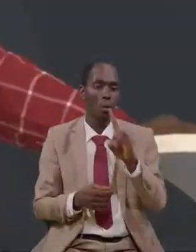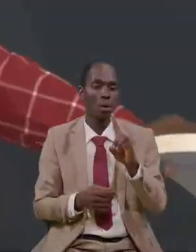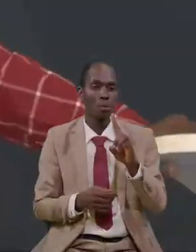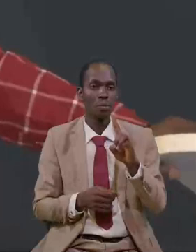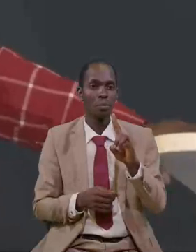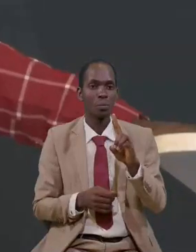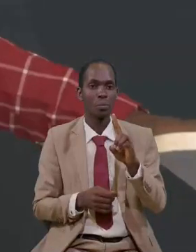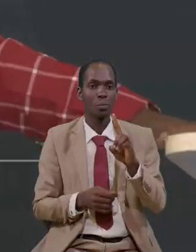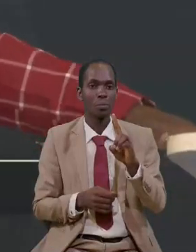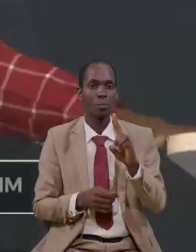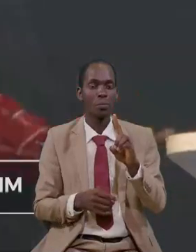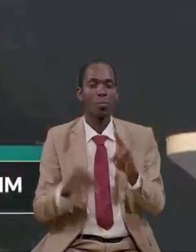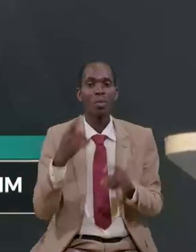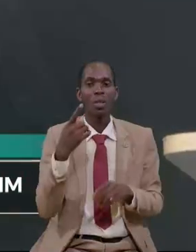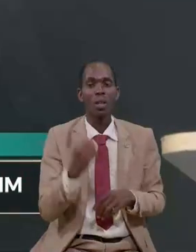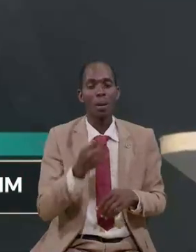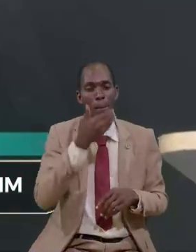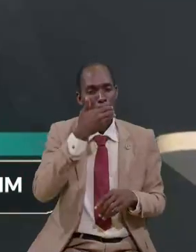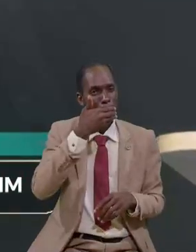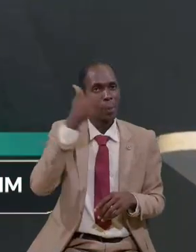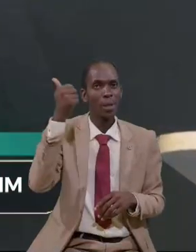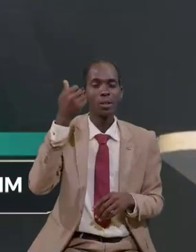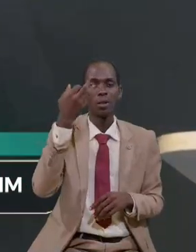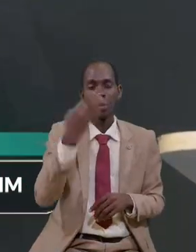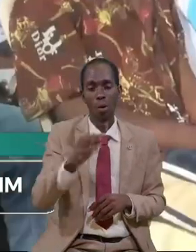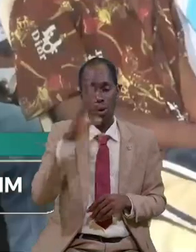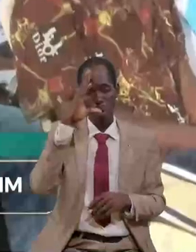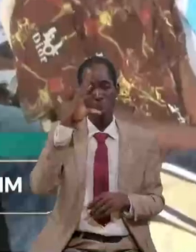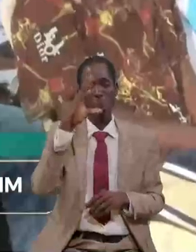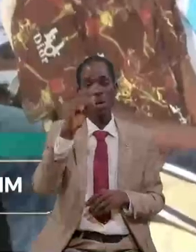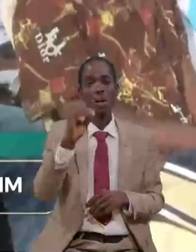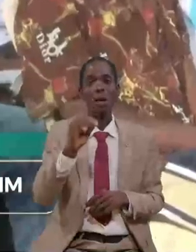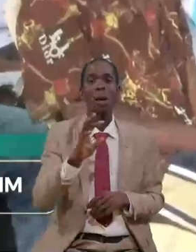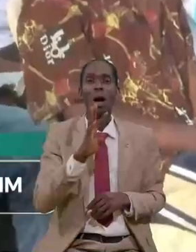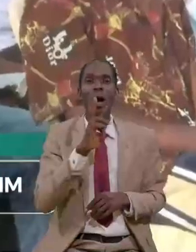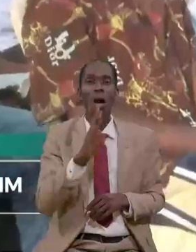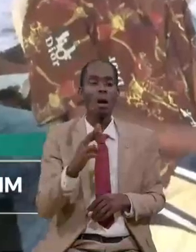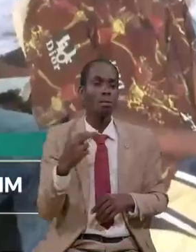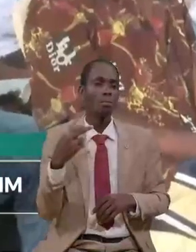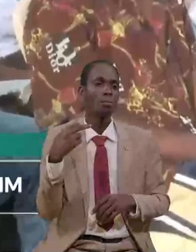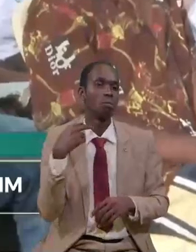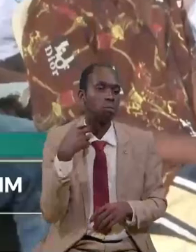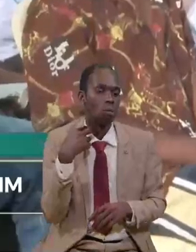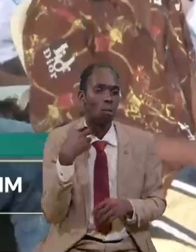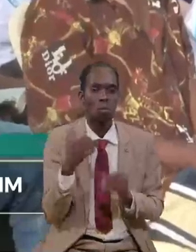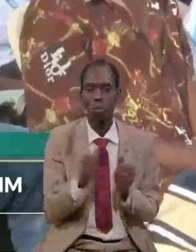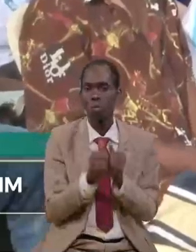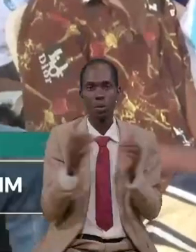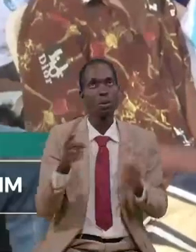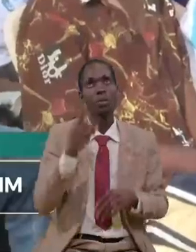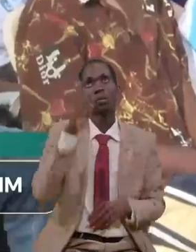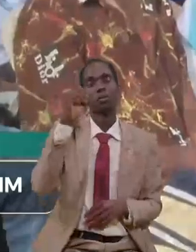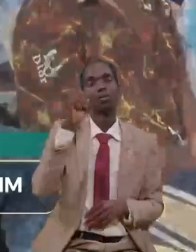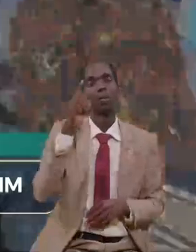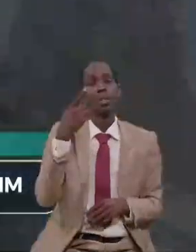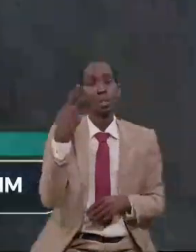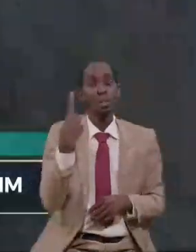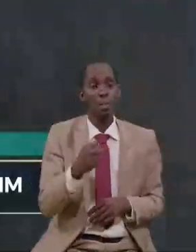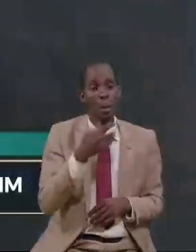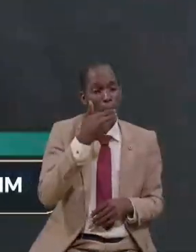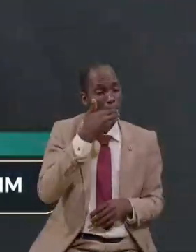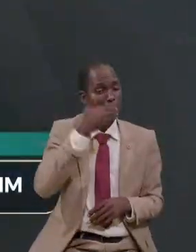Premièrement, le meilleur des hommes à terre sans lui. Le meilleur